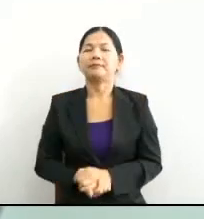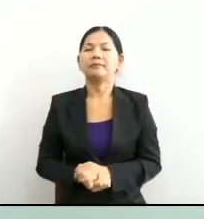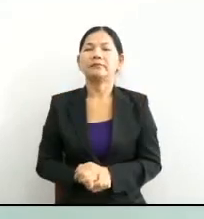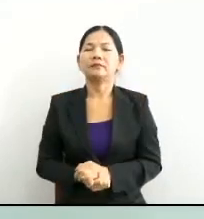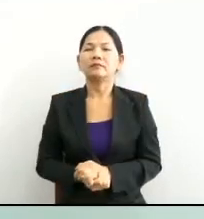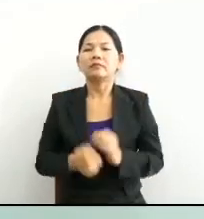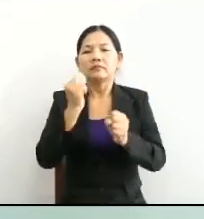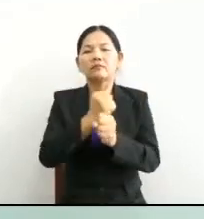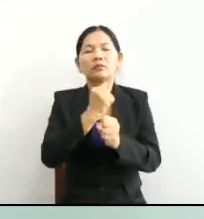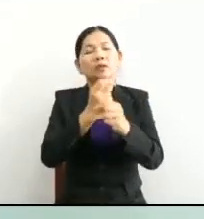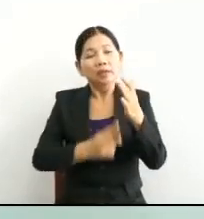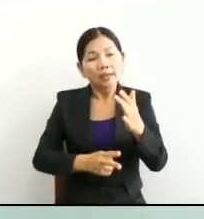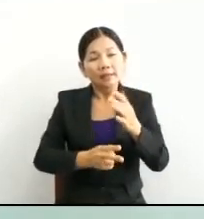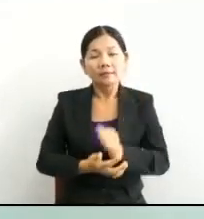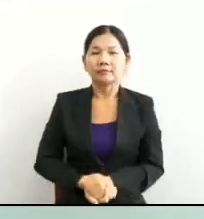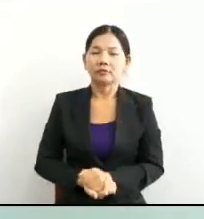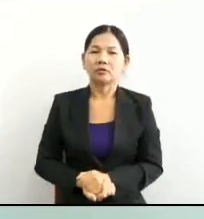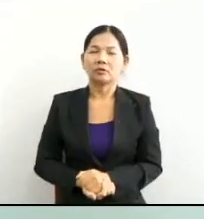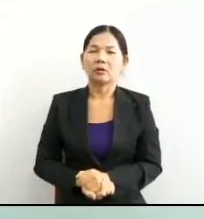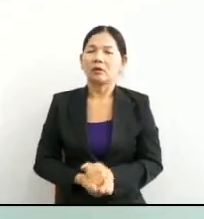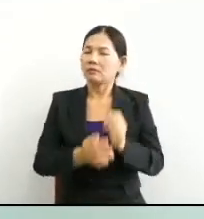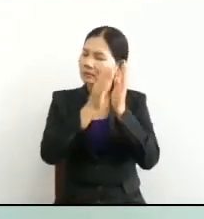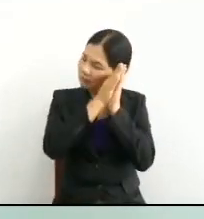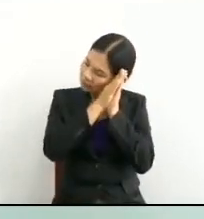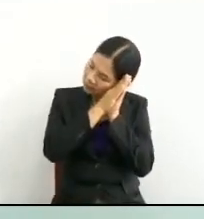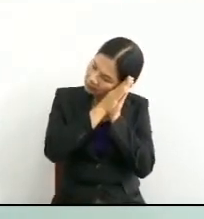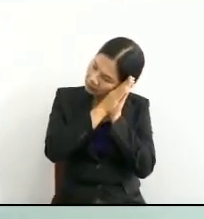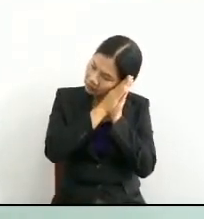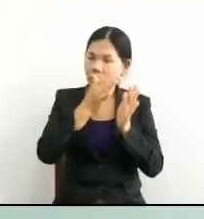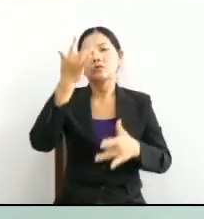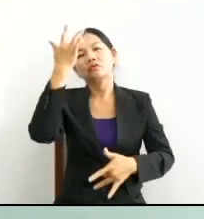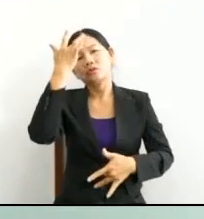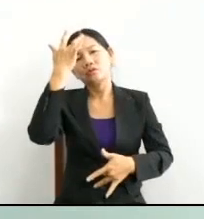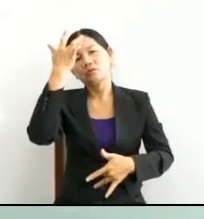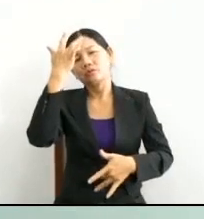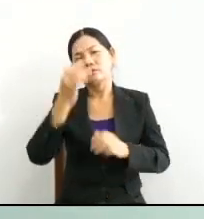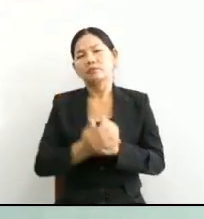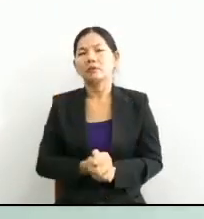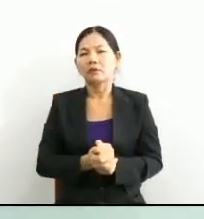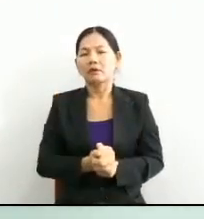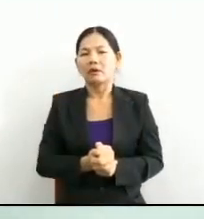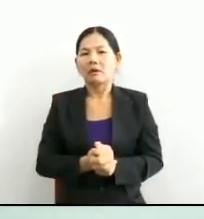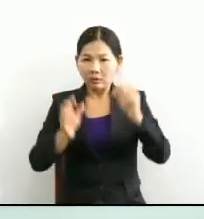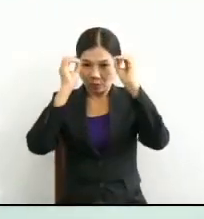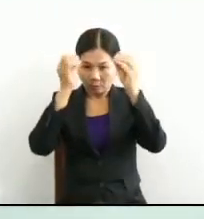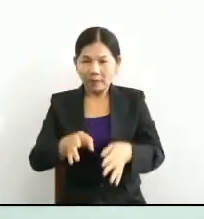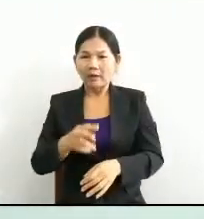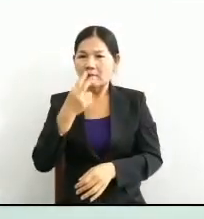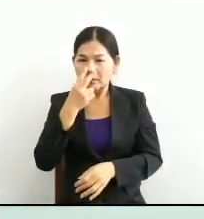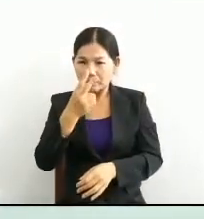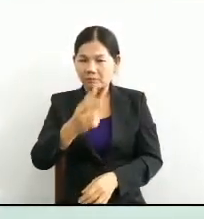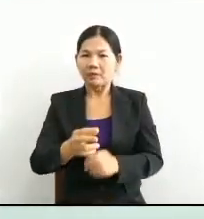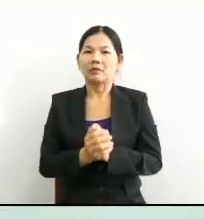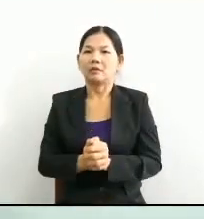kinh cột bông thuế ấy. Bông kênh, bông chư. Cục bê tật mơ thái con. Chà, chẳng con khơi nháy.